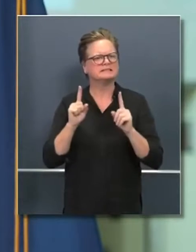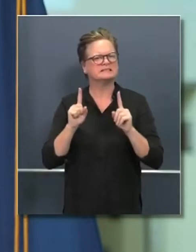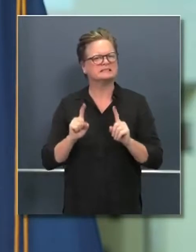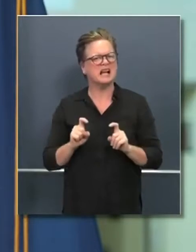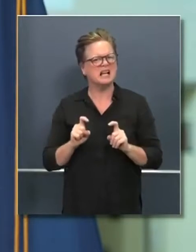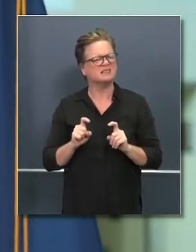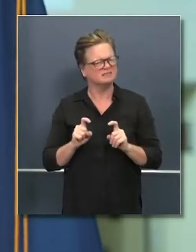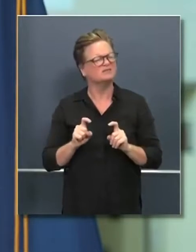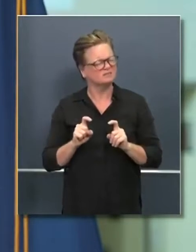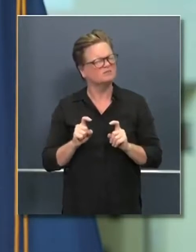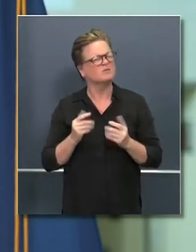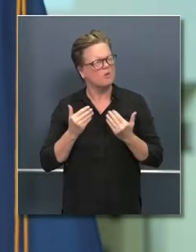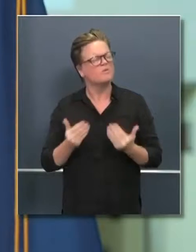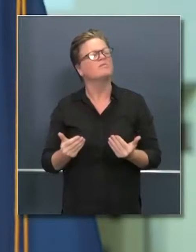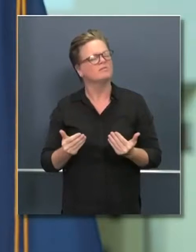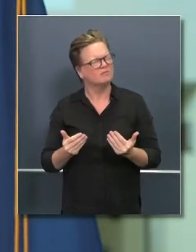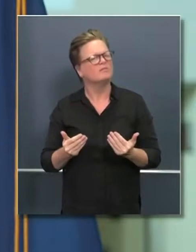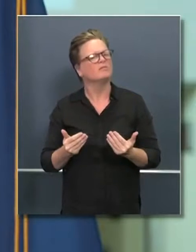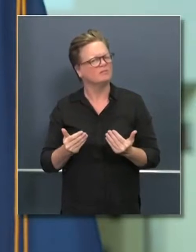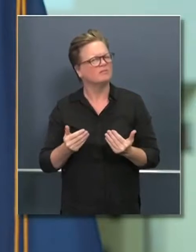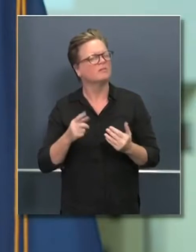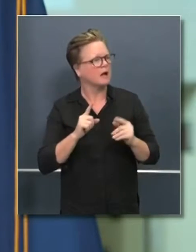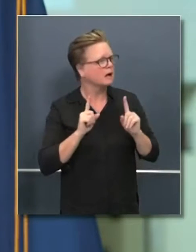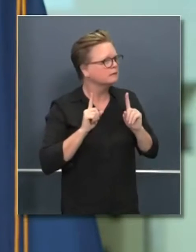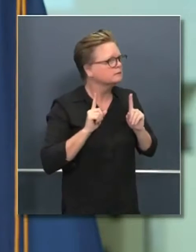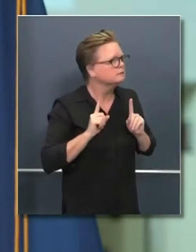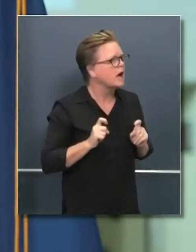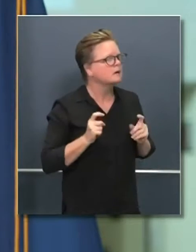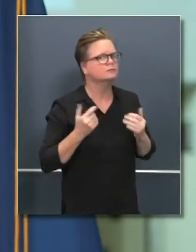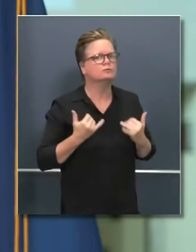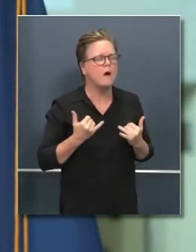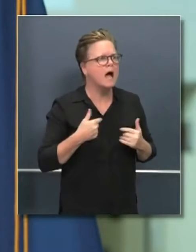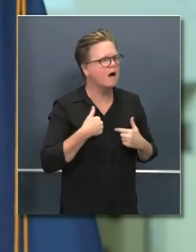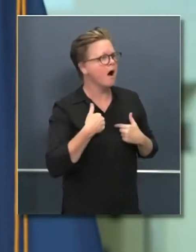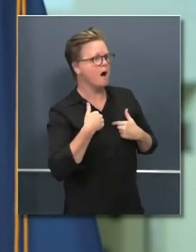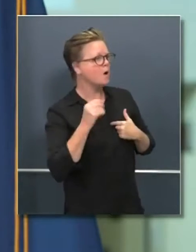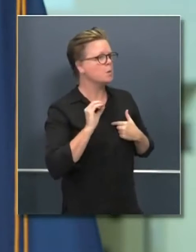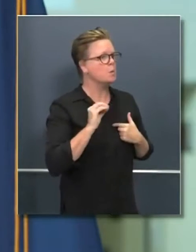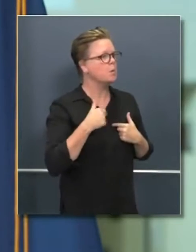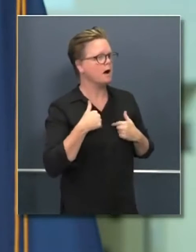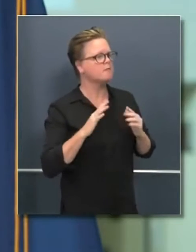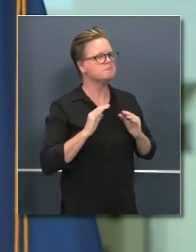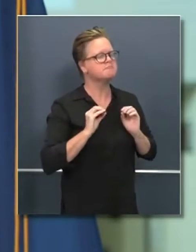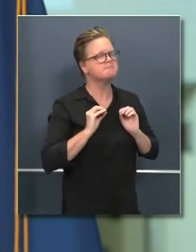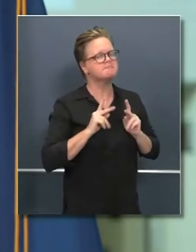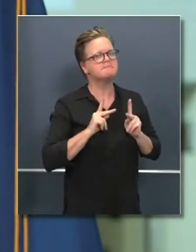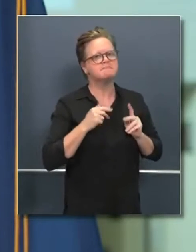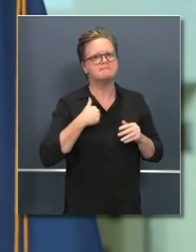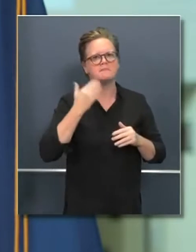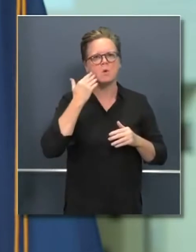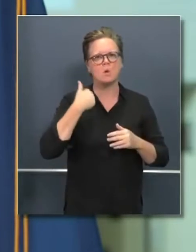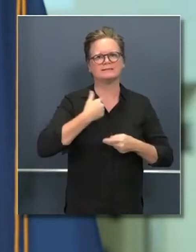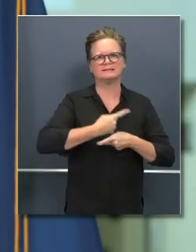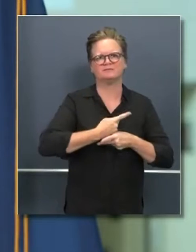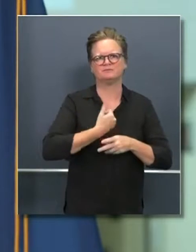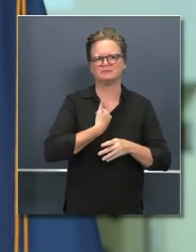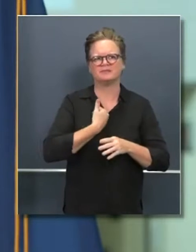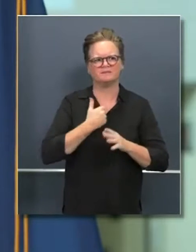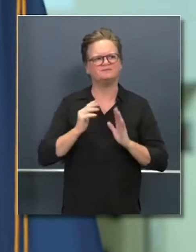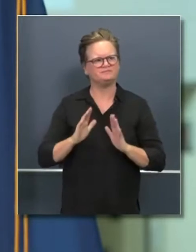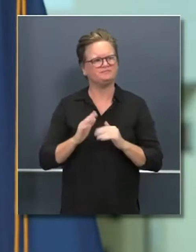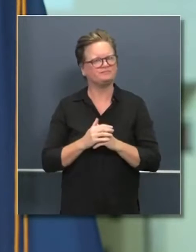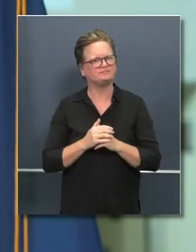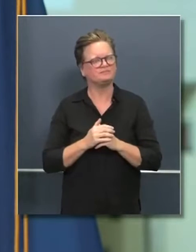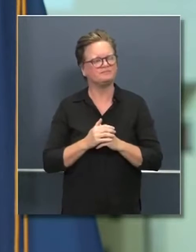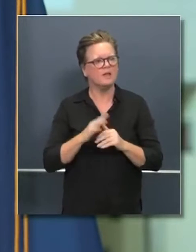không có che mũi và che miệng khi đi ra ngoài đường, khi đến những nơi công cộng. Theo lời của ông thống đốc Gavin Newsom, ông nói việc mà